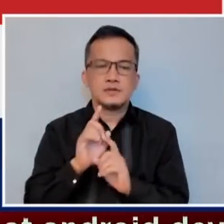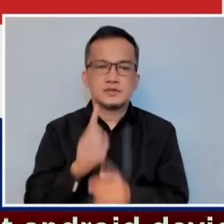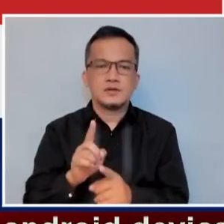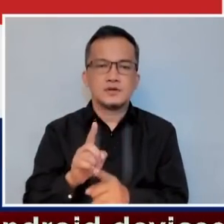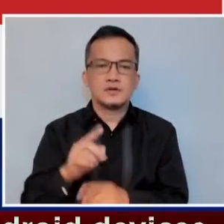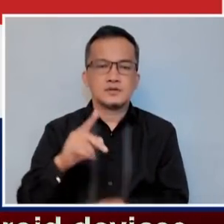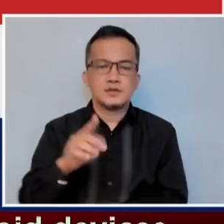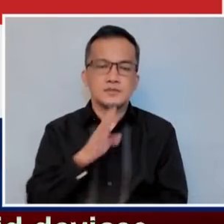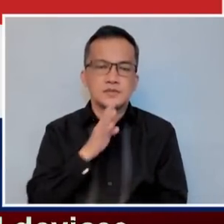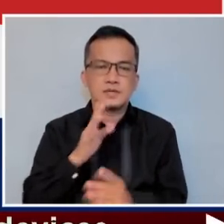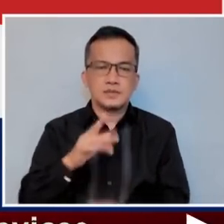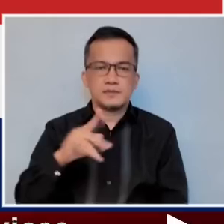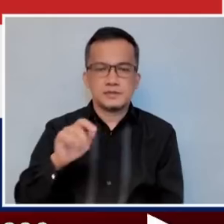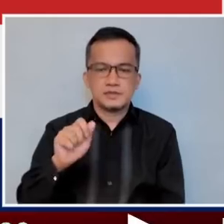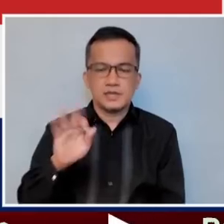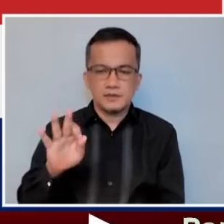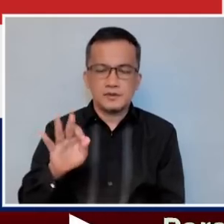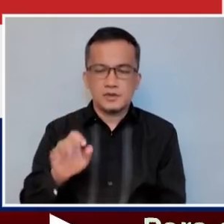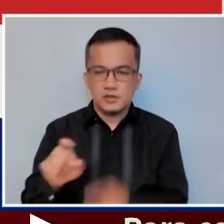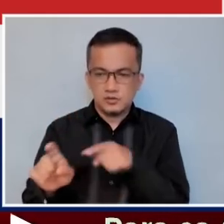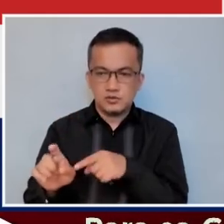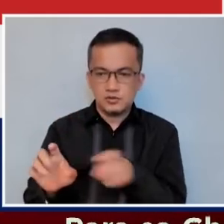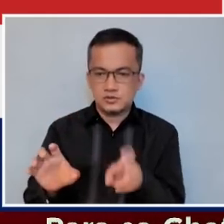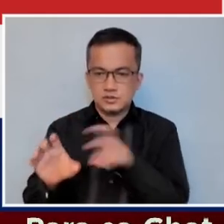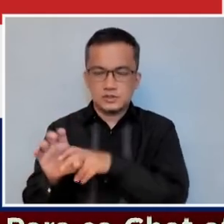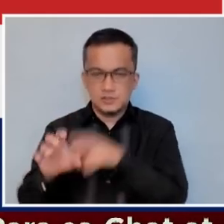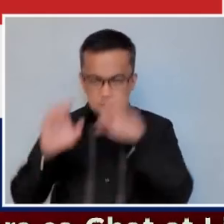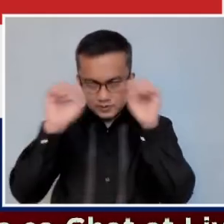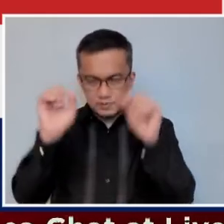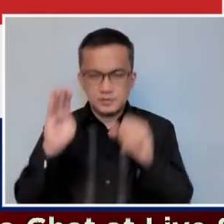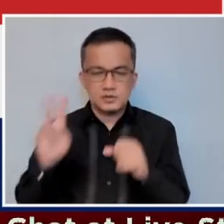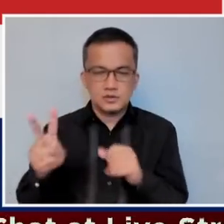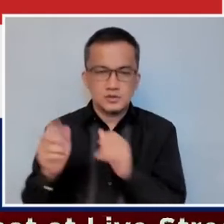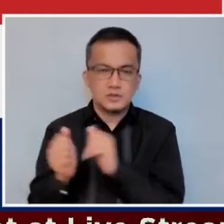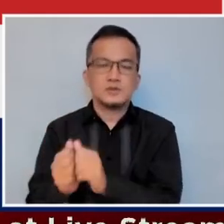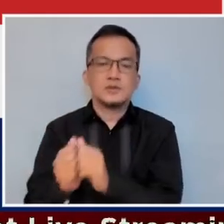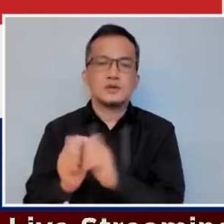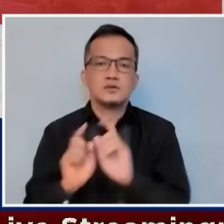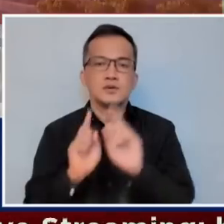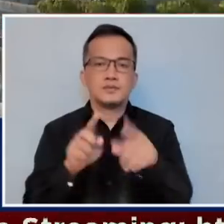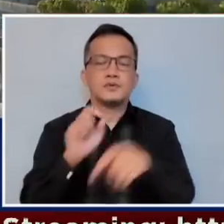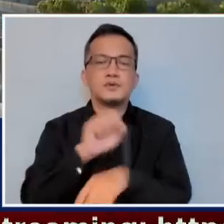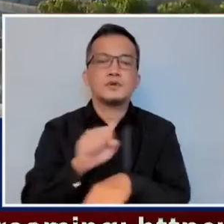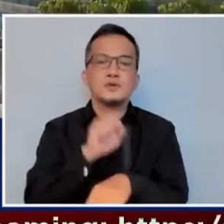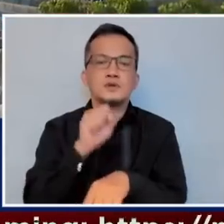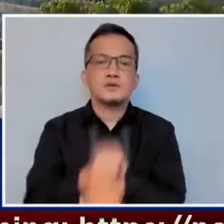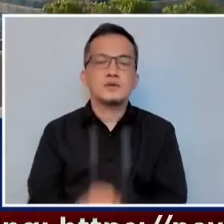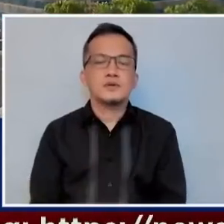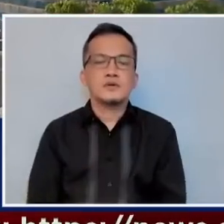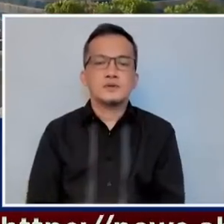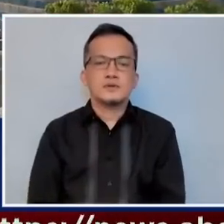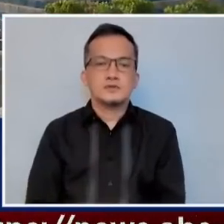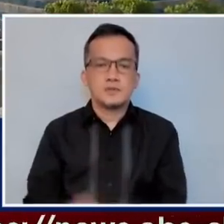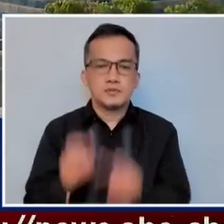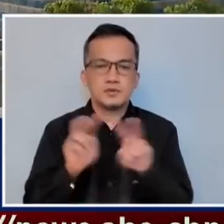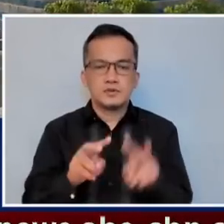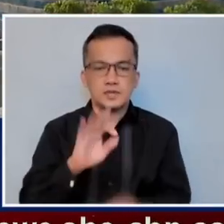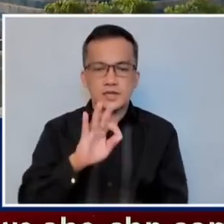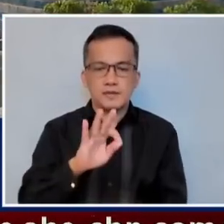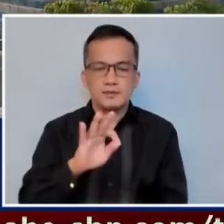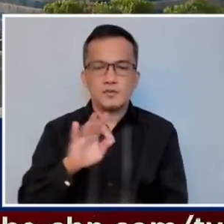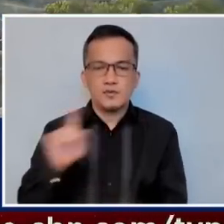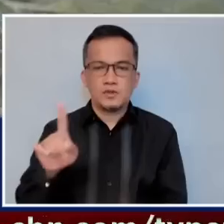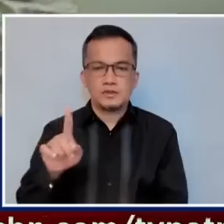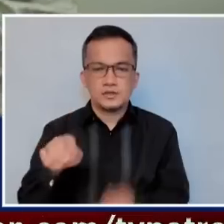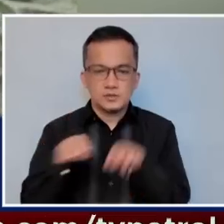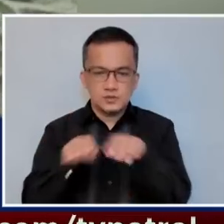tanong kung ito nga ba ang sinakyan ng Pangulong Ferdinand Marcos Jr. at mga kasama niya papuntang Singapore nang manood ng F1 Grand Prix noong